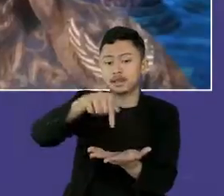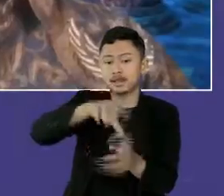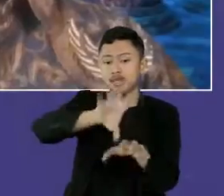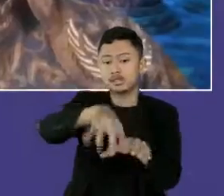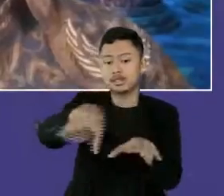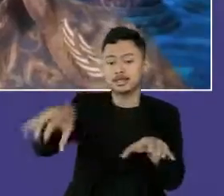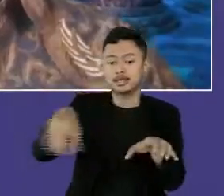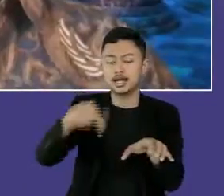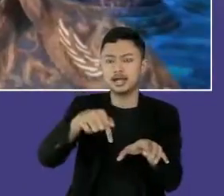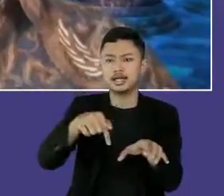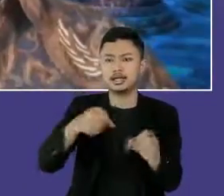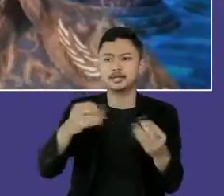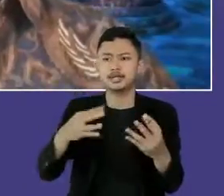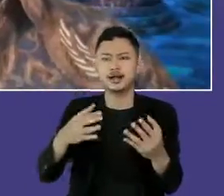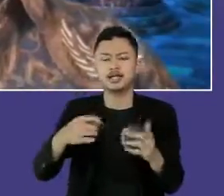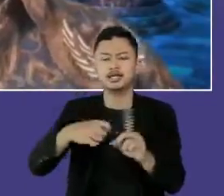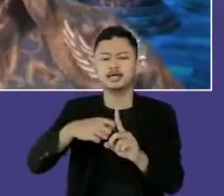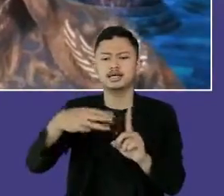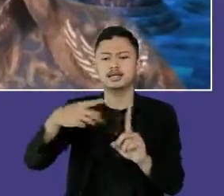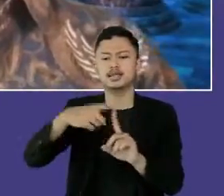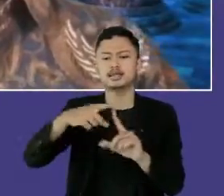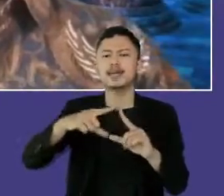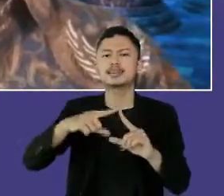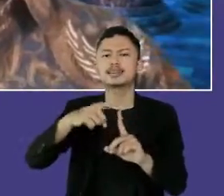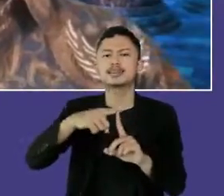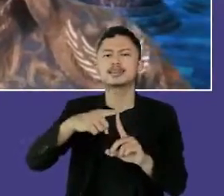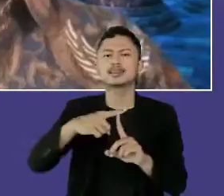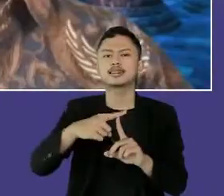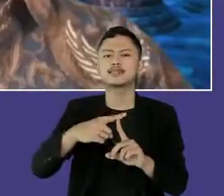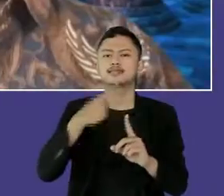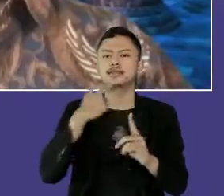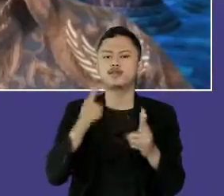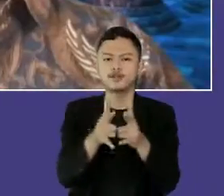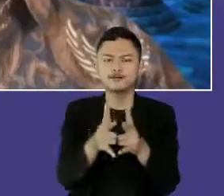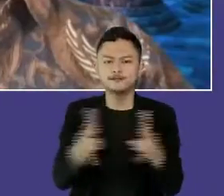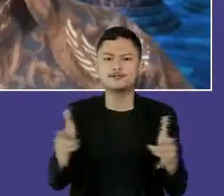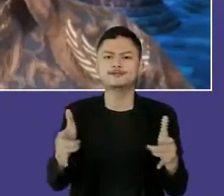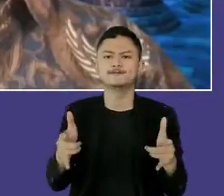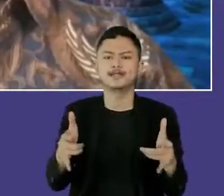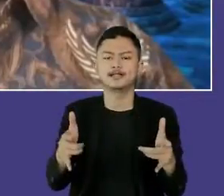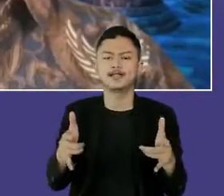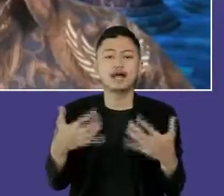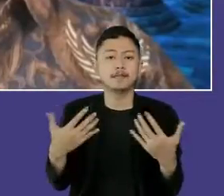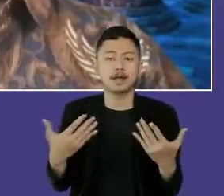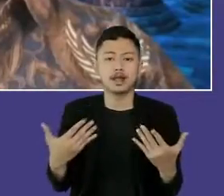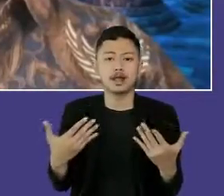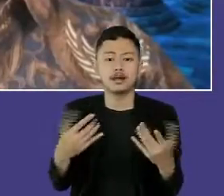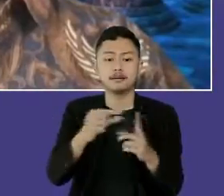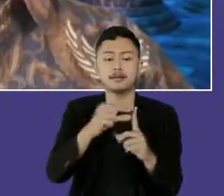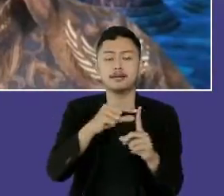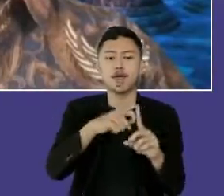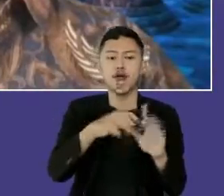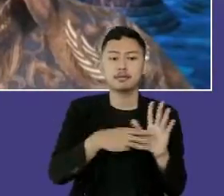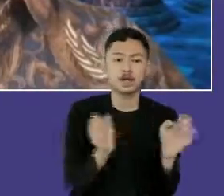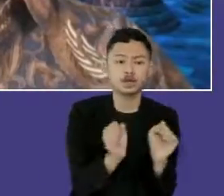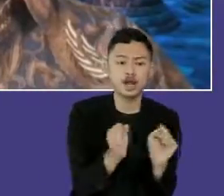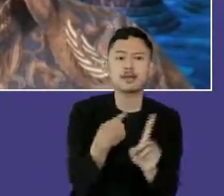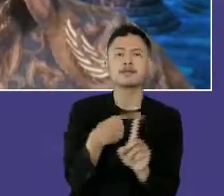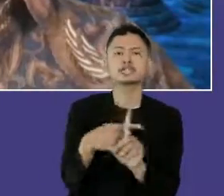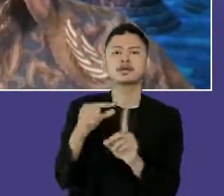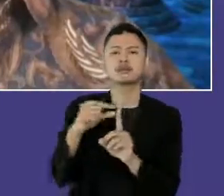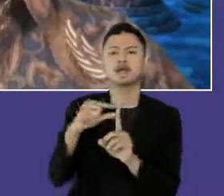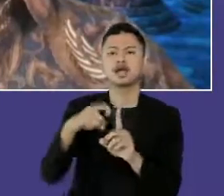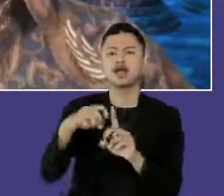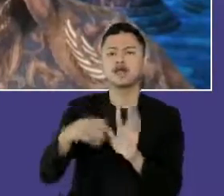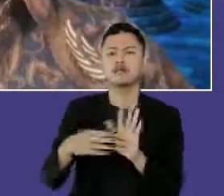harus diperketat ya, kemudian diperlakukan level 4 begitu ya, berarti PPKM darurat dan sebagainya, kan berarti